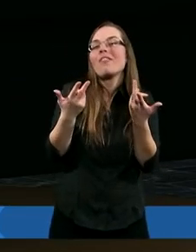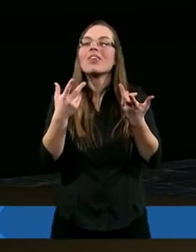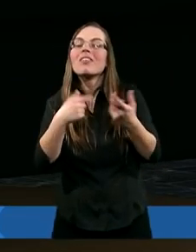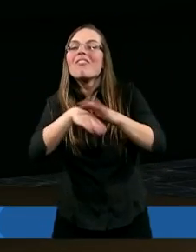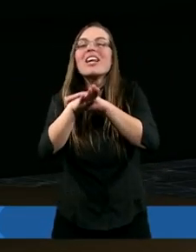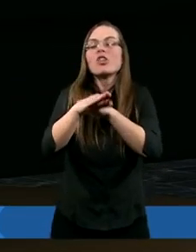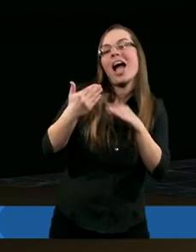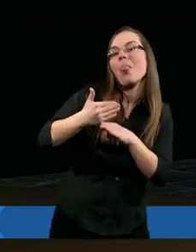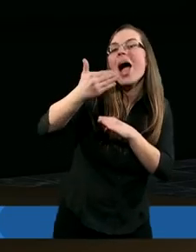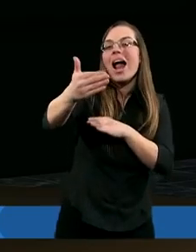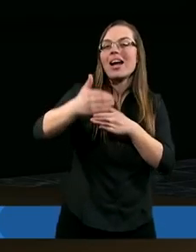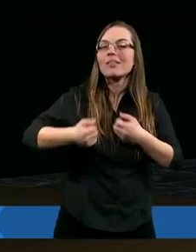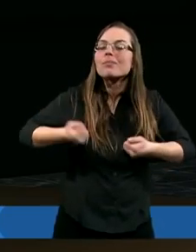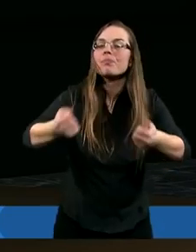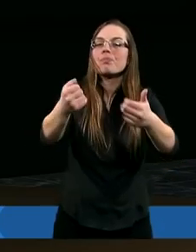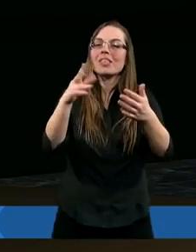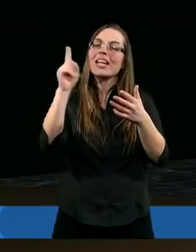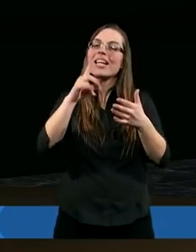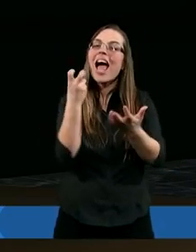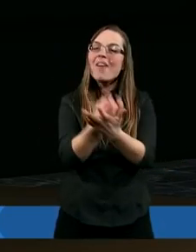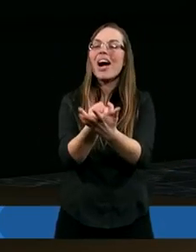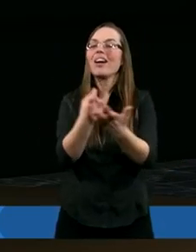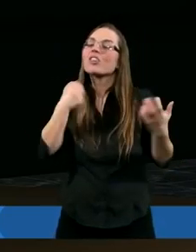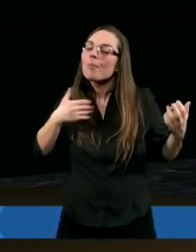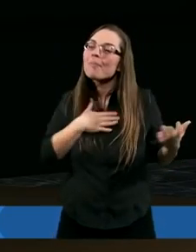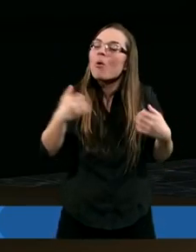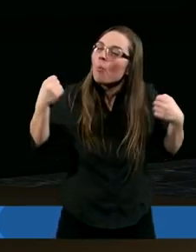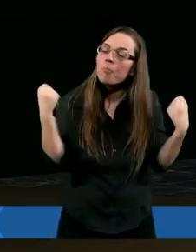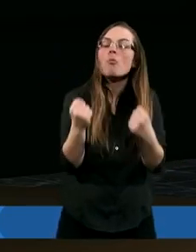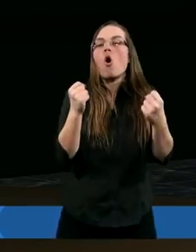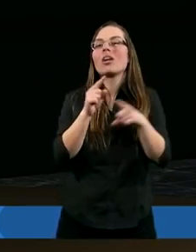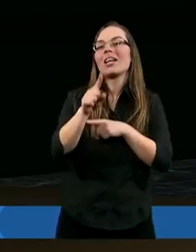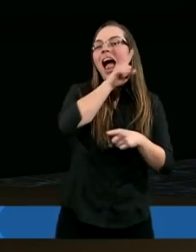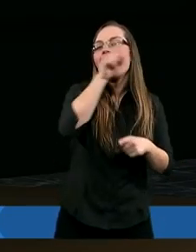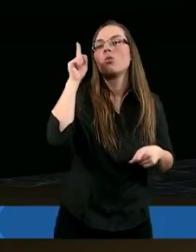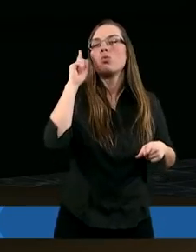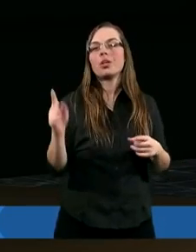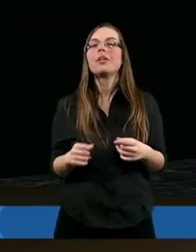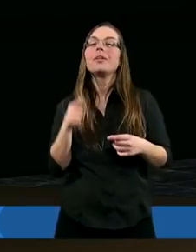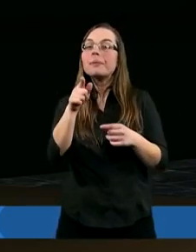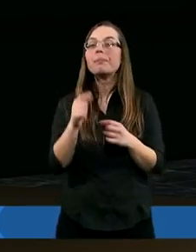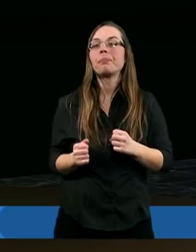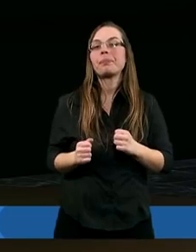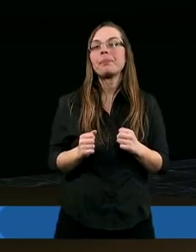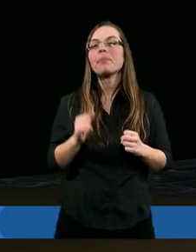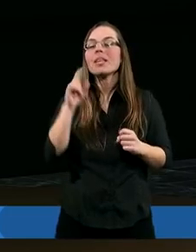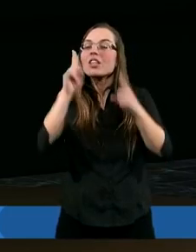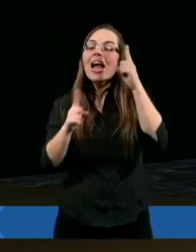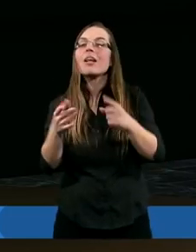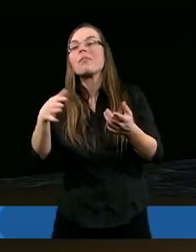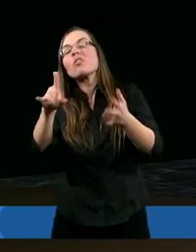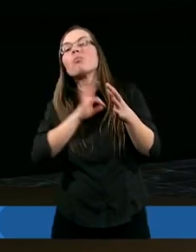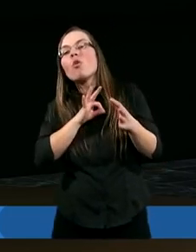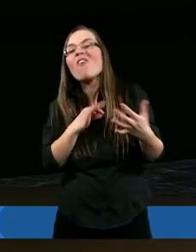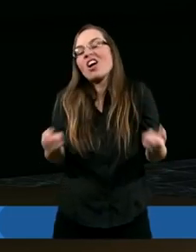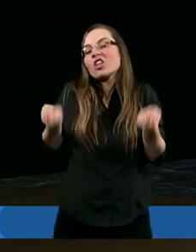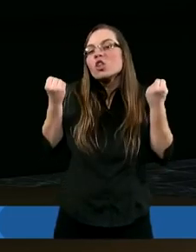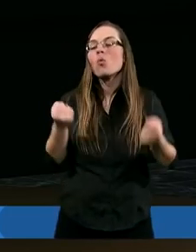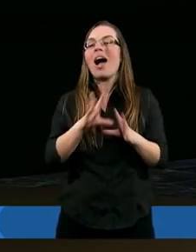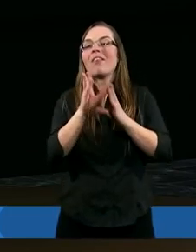dalej z Ewangelią i żeby to miało moc na ludzi, to sami po swoich